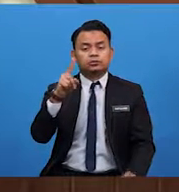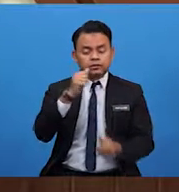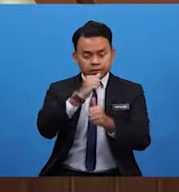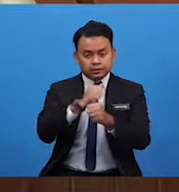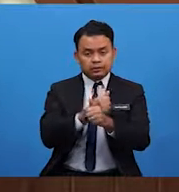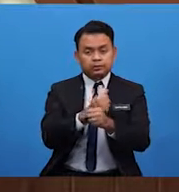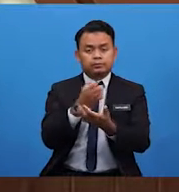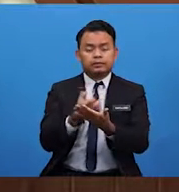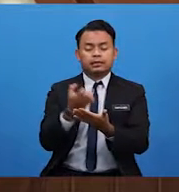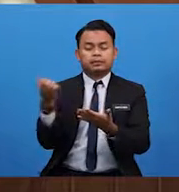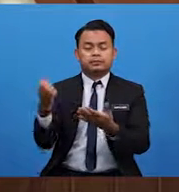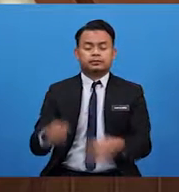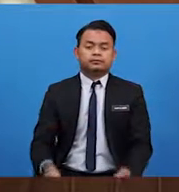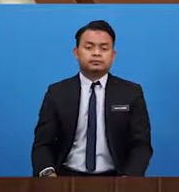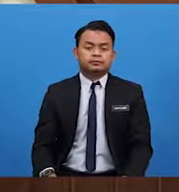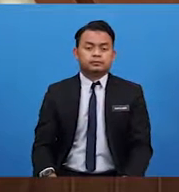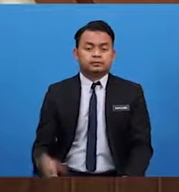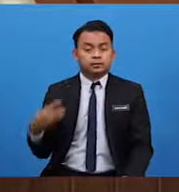Kita mulakan dengan sumber.